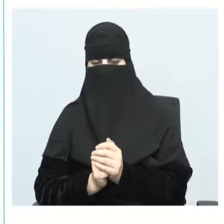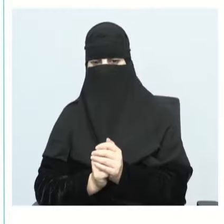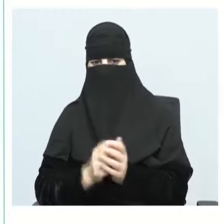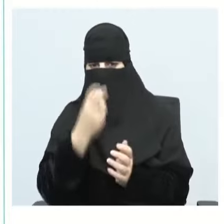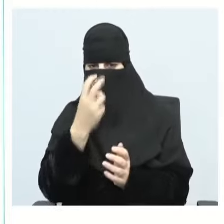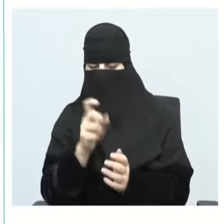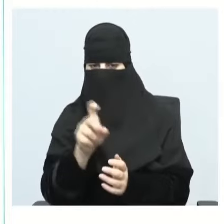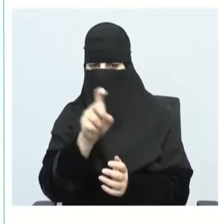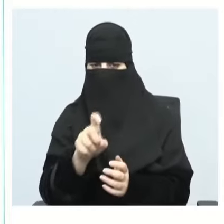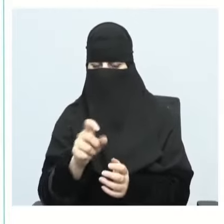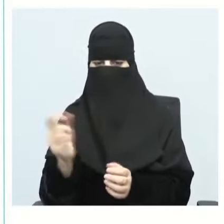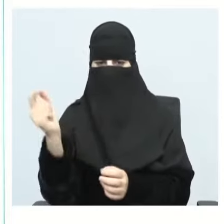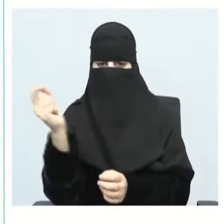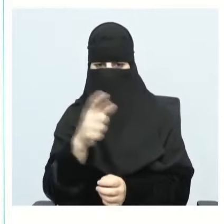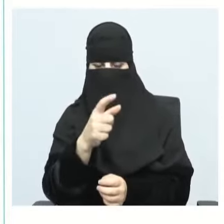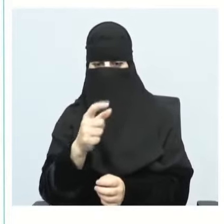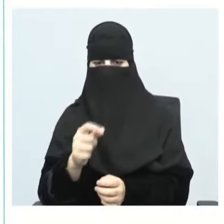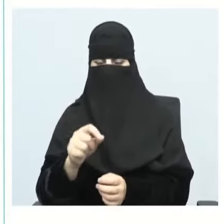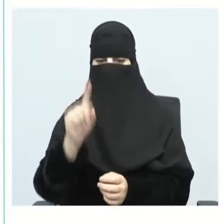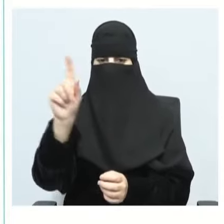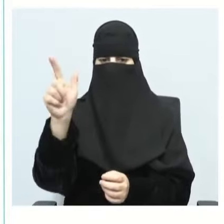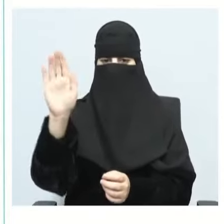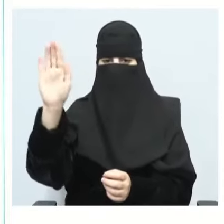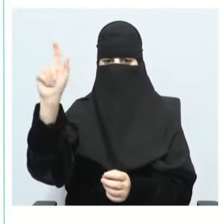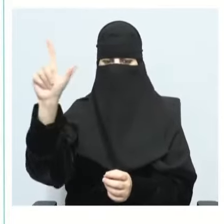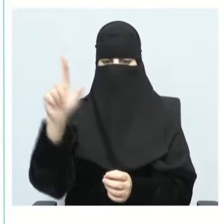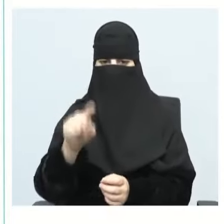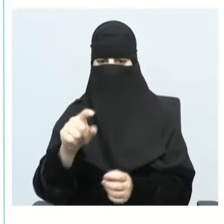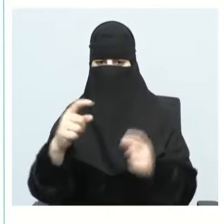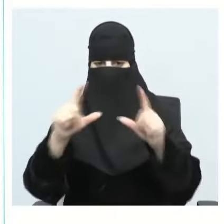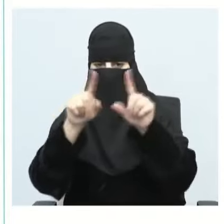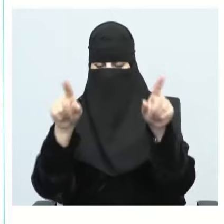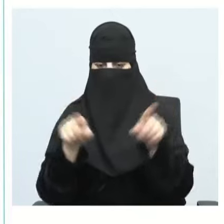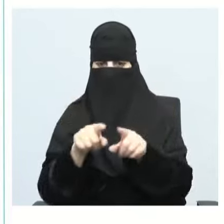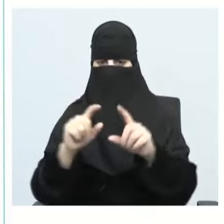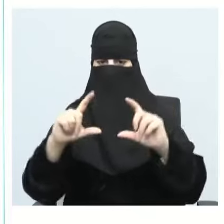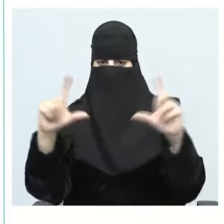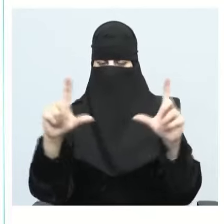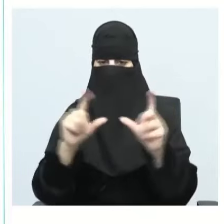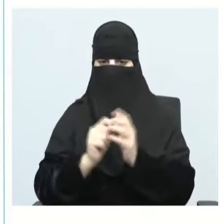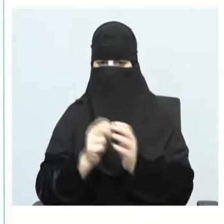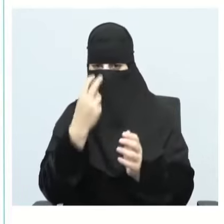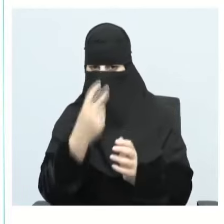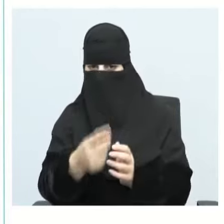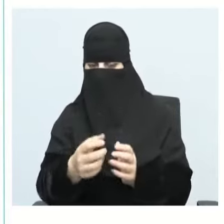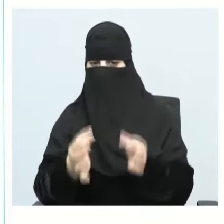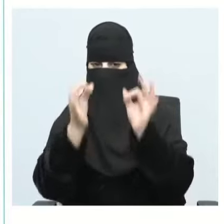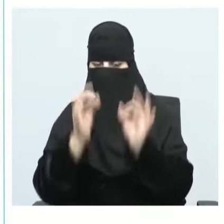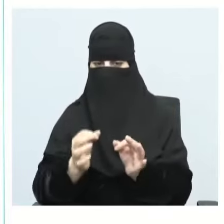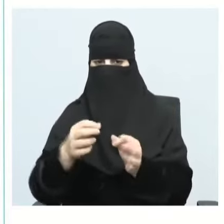شو السؤال اصاب باسل لوحه السهام هذه اللوحه طيب انتبه جيدا